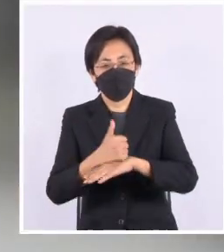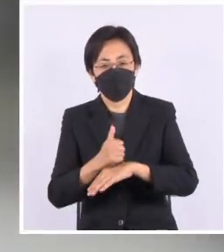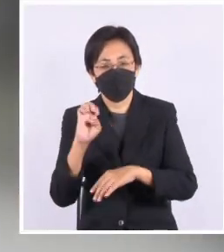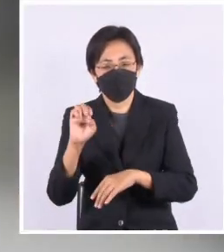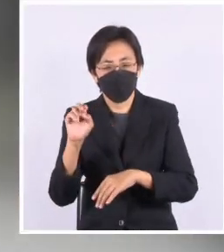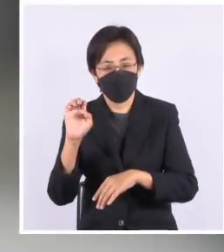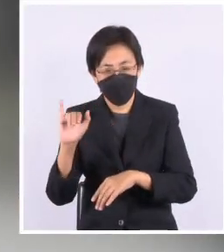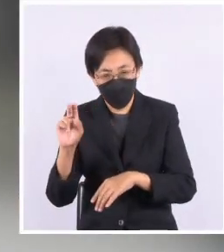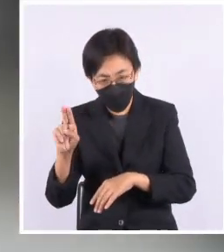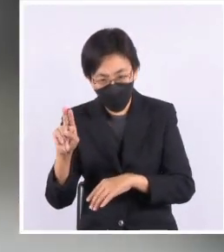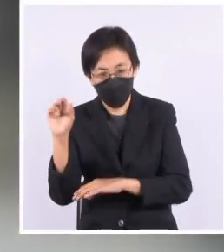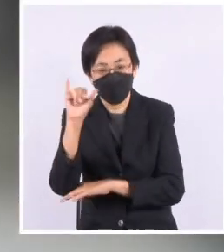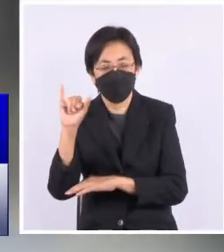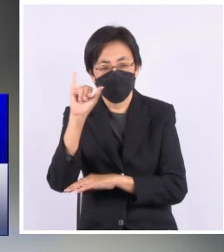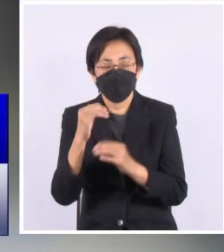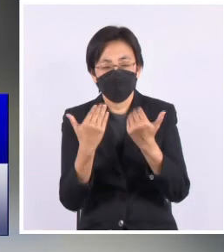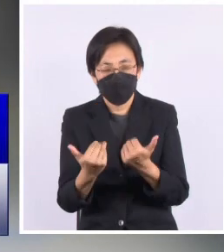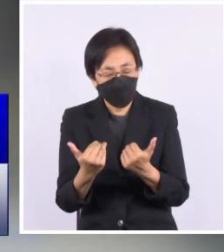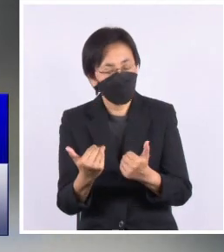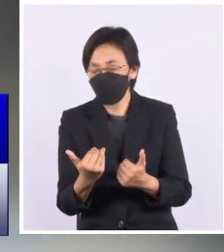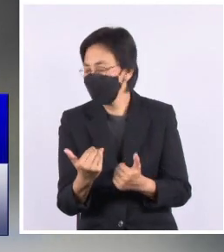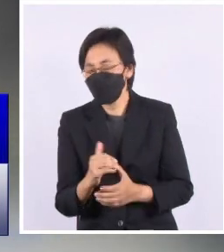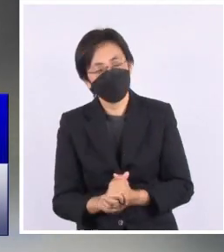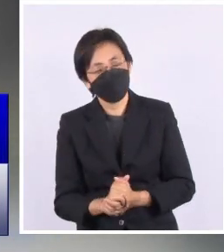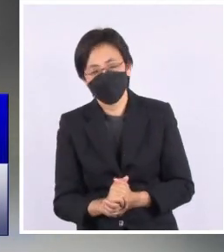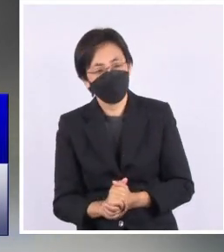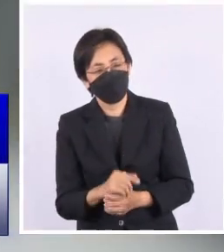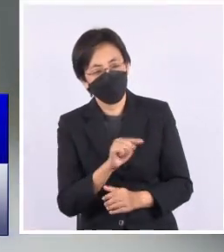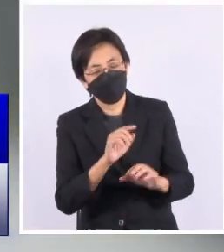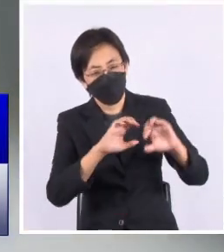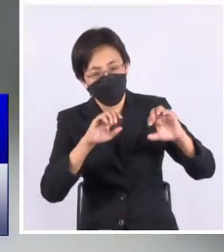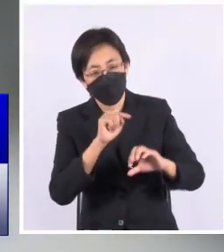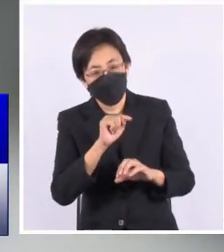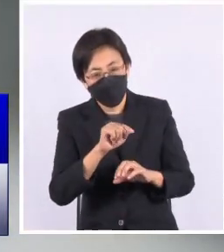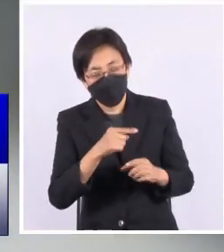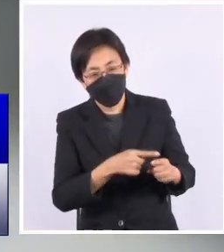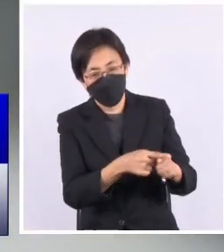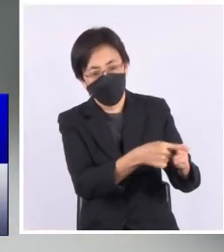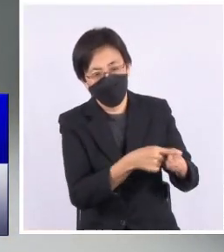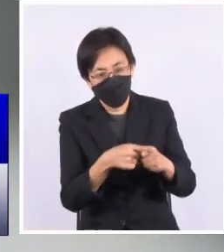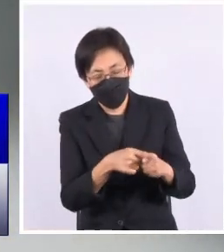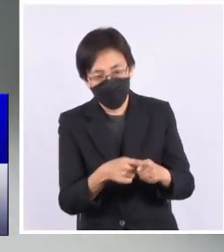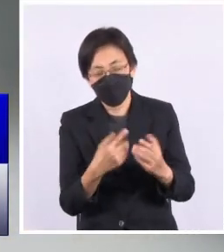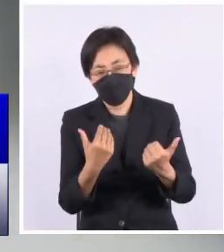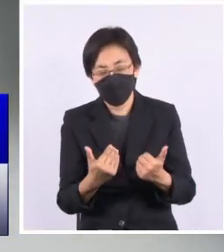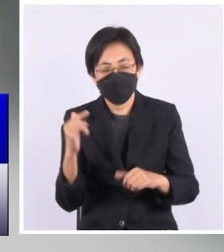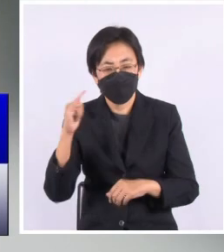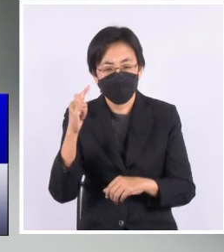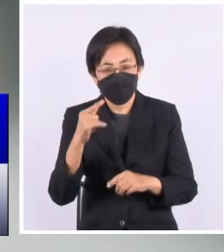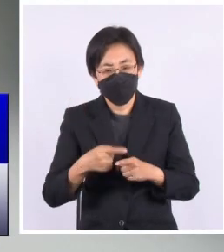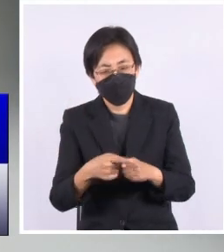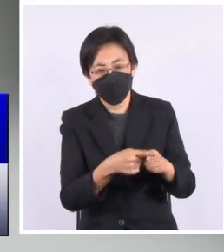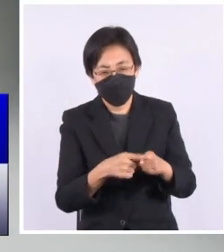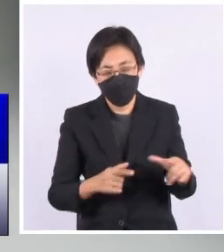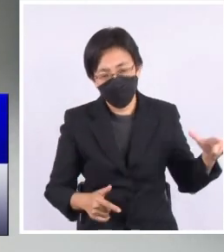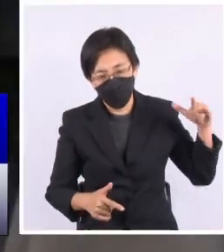เลยครับลงมติเห็นชอบใช้ไม่ได้การคว่ำบาตรในด้านต่างๆกับวีรนุชครับรวมถึงมาตรการห้ามไม่ให้สายการบินของเบลารุสนั้น